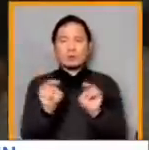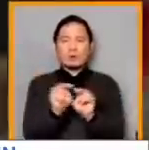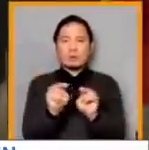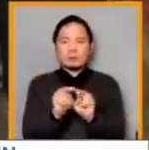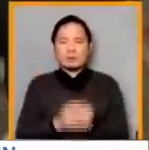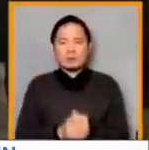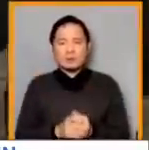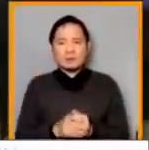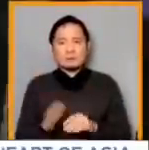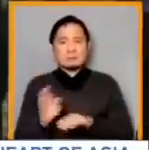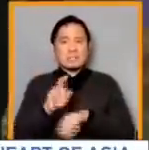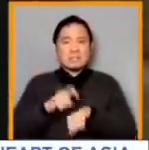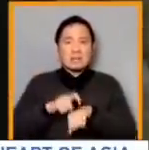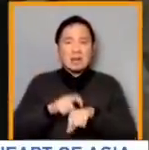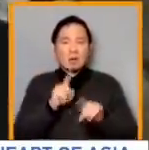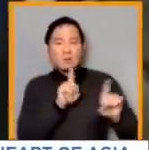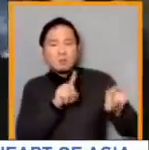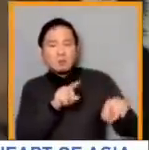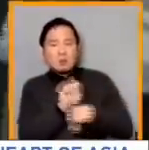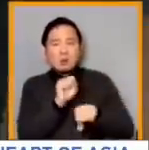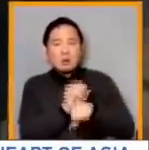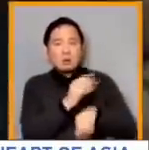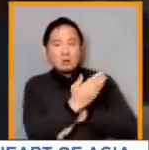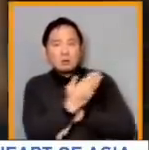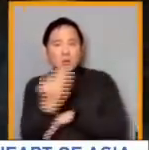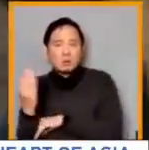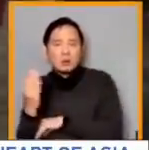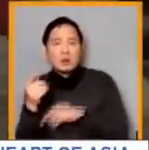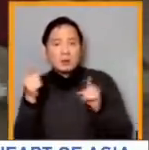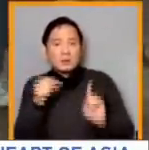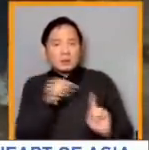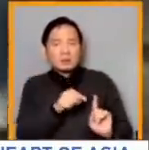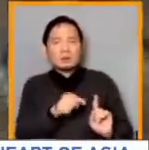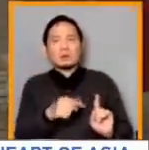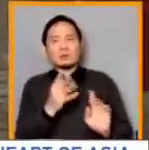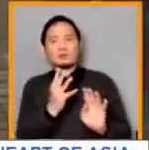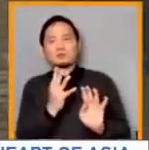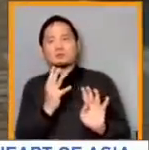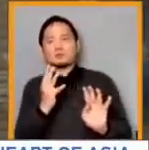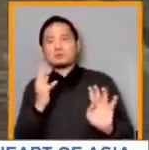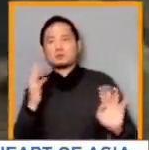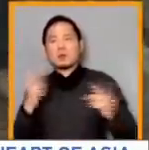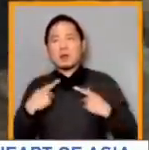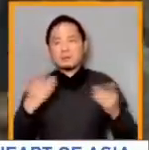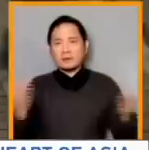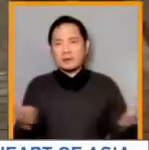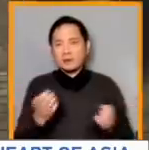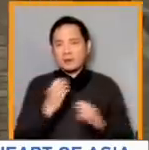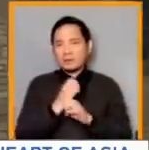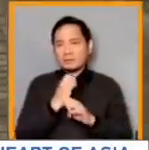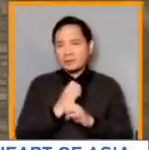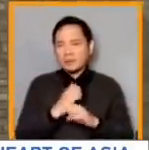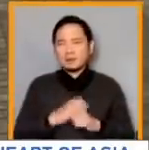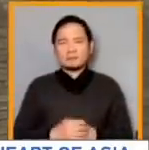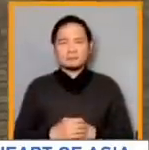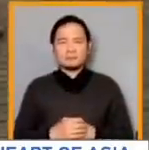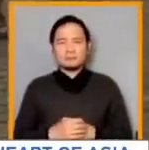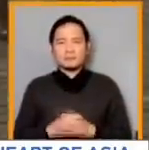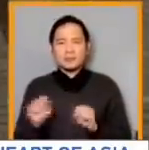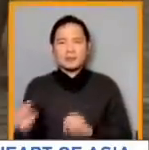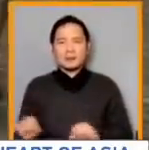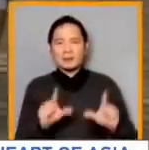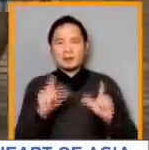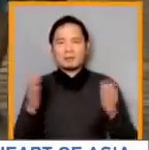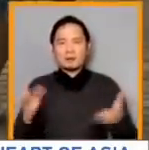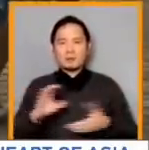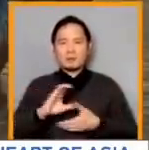na, bahagyang humahaba na ang pila ng mga commuter dito sa EDSA Bus Carousel. Live mula rito sa Caloocan